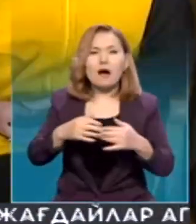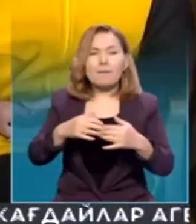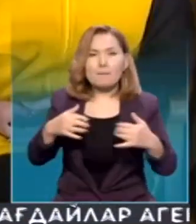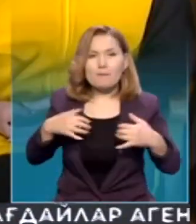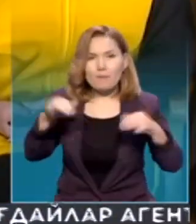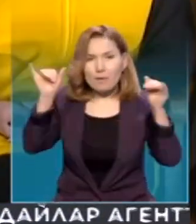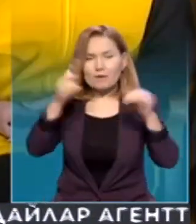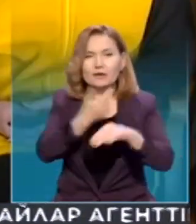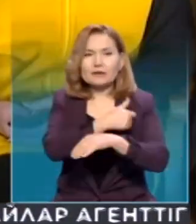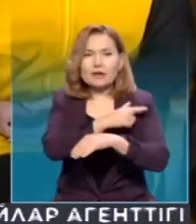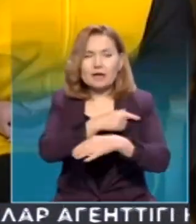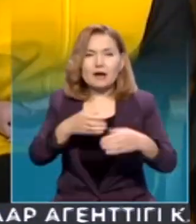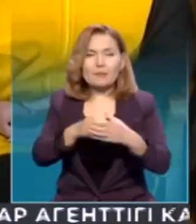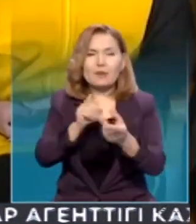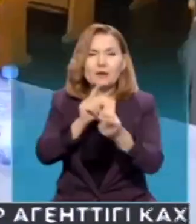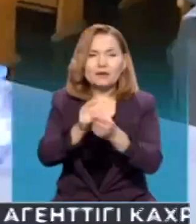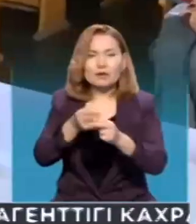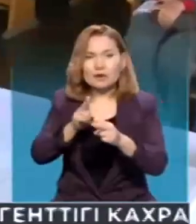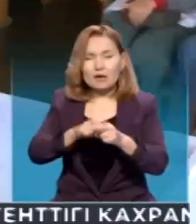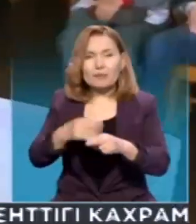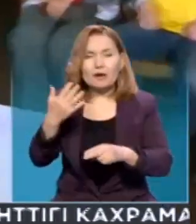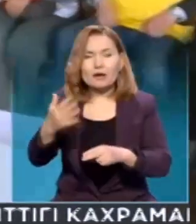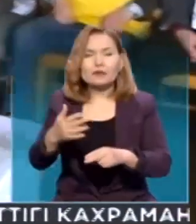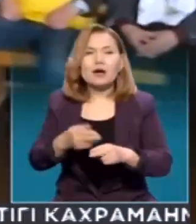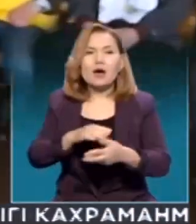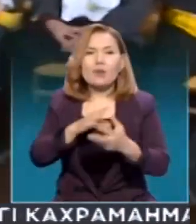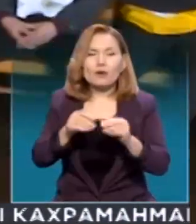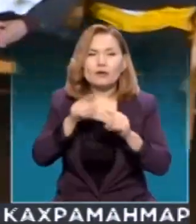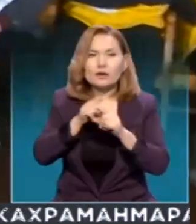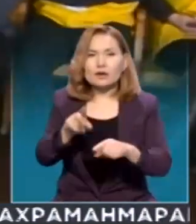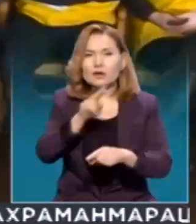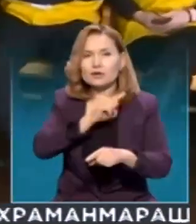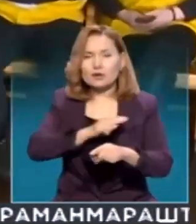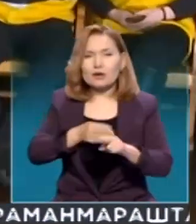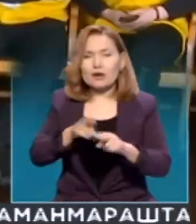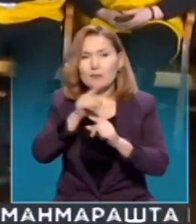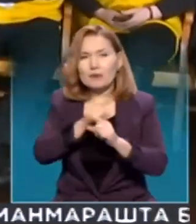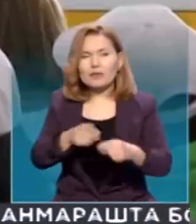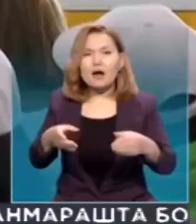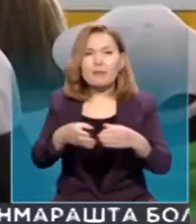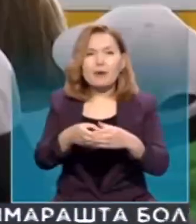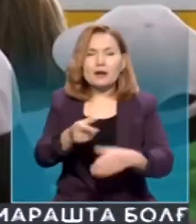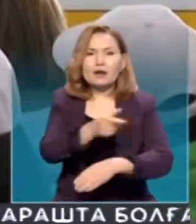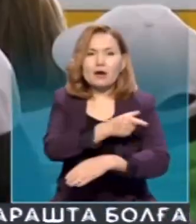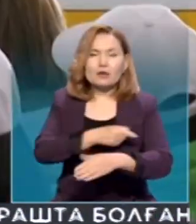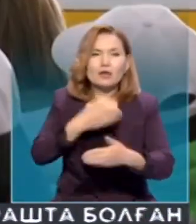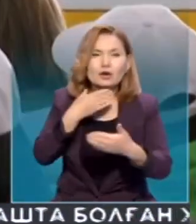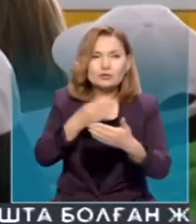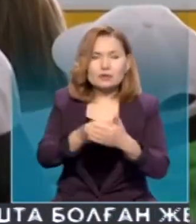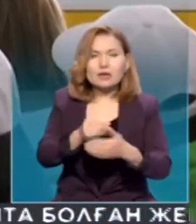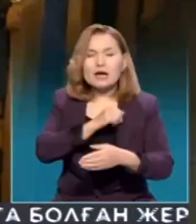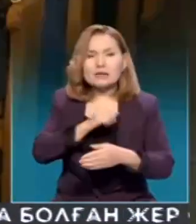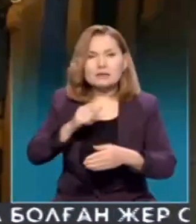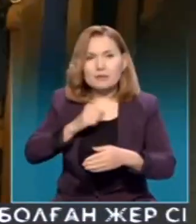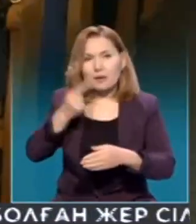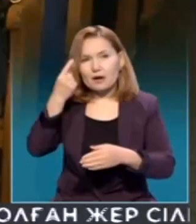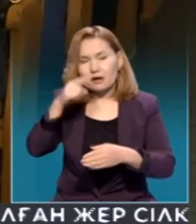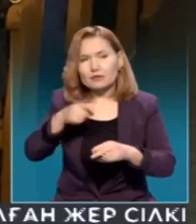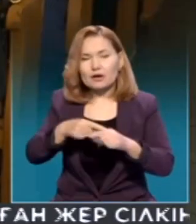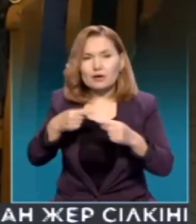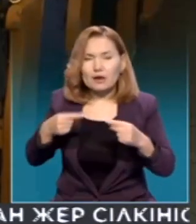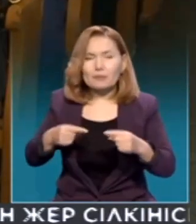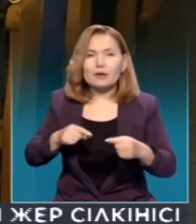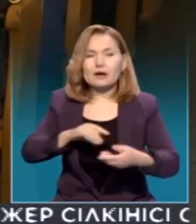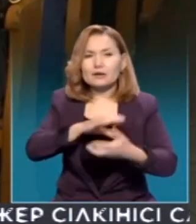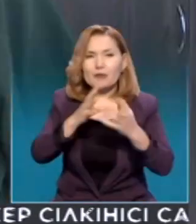Жалпы елдегі ветеринарлардың орташа жасы 59. Сайлауалды үгіт насихат жұмыстары кезінде партия мүшелері өздері ойлап тапқан мобильді қосымша мен